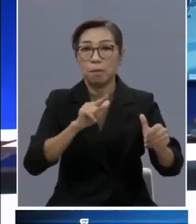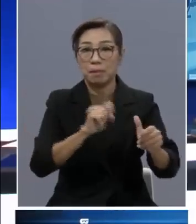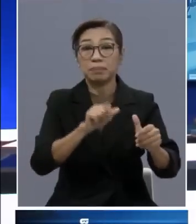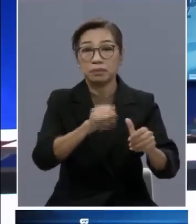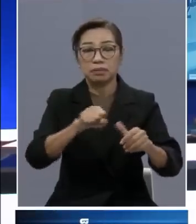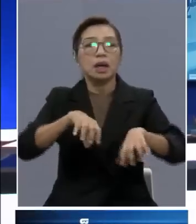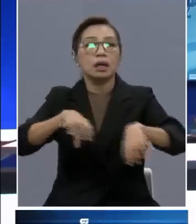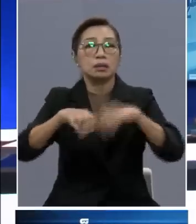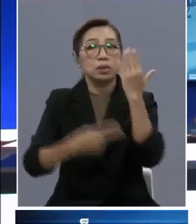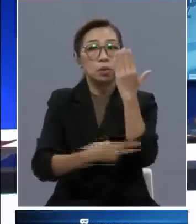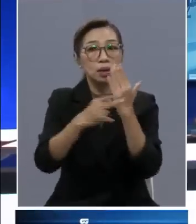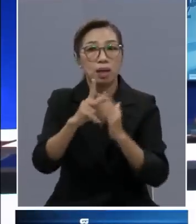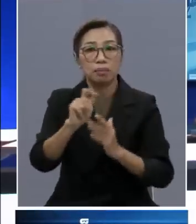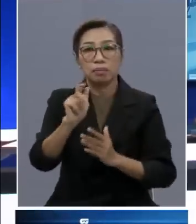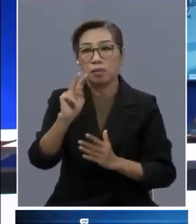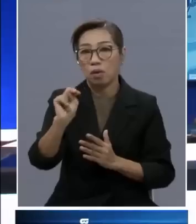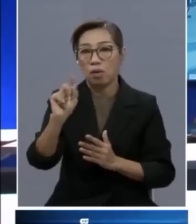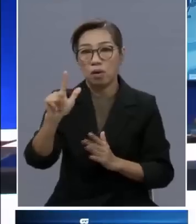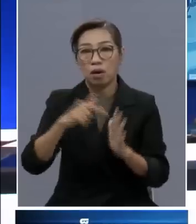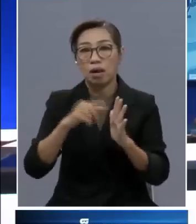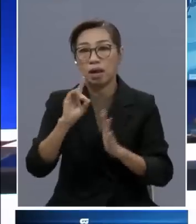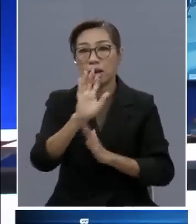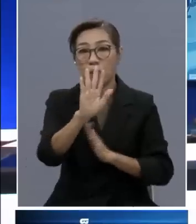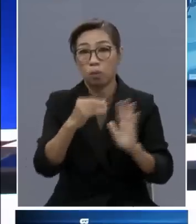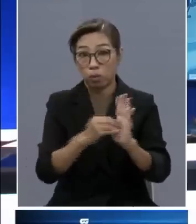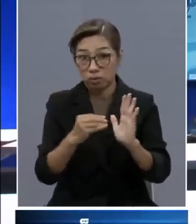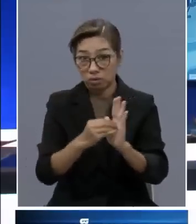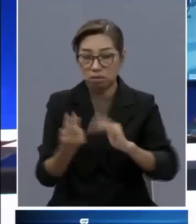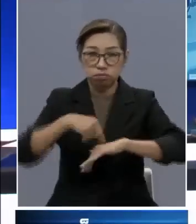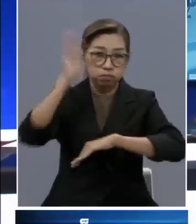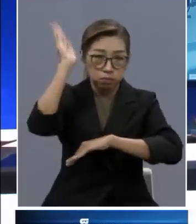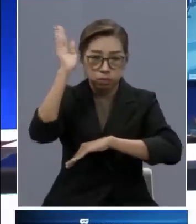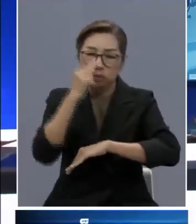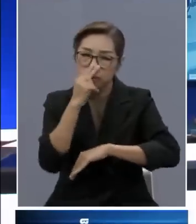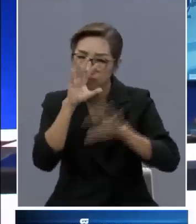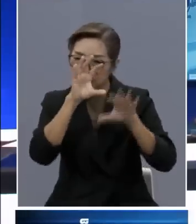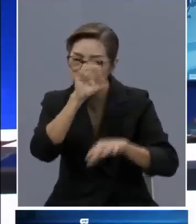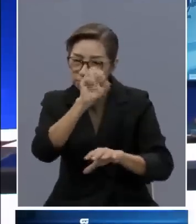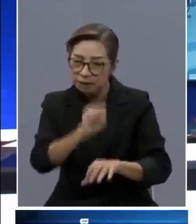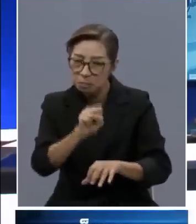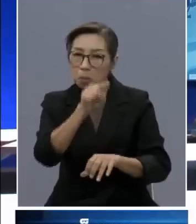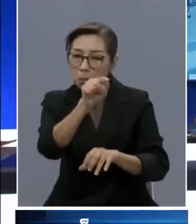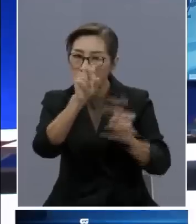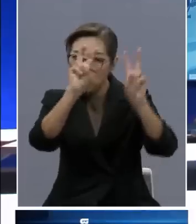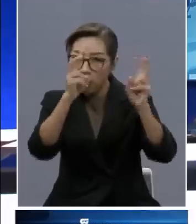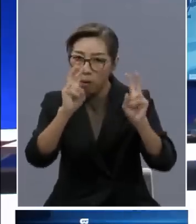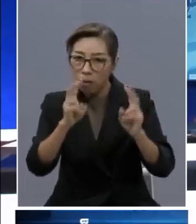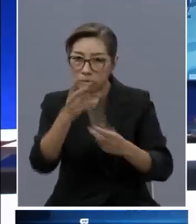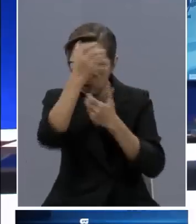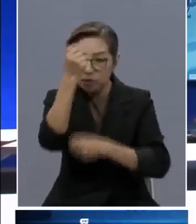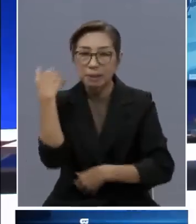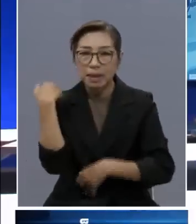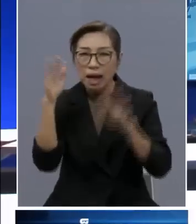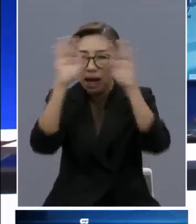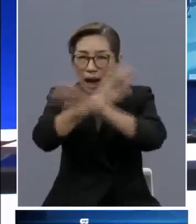แรมคอนราดนะครับกรุงเทพมหานครซึ่งก็มีหลากหลายประเด็นที่น่าสนใจนะถ้าดูแล้วเนี่ยกึ่งการแถลงนโย